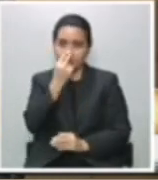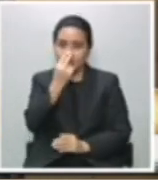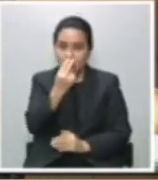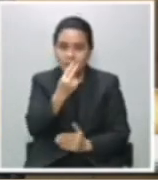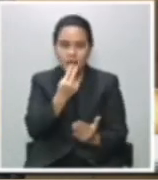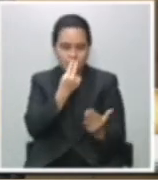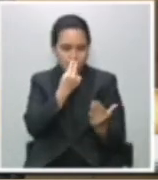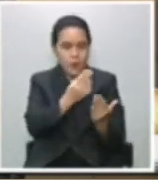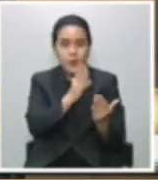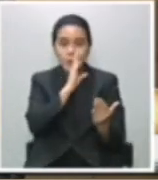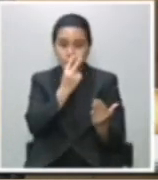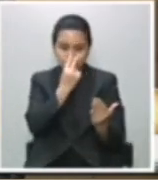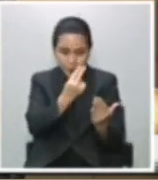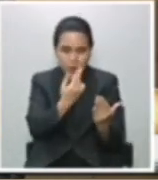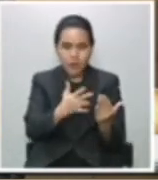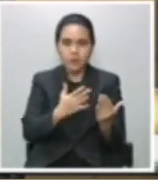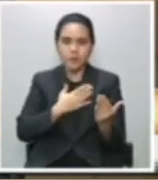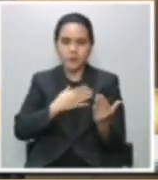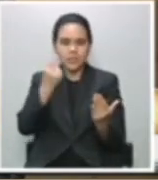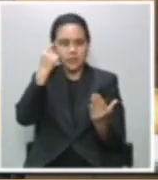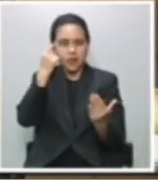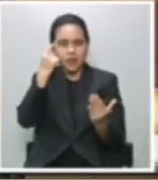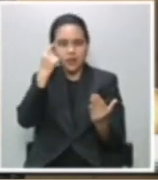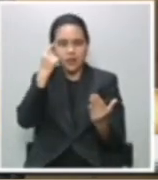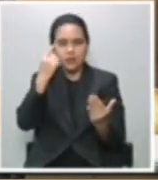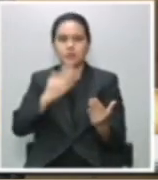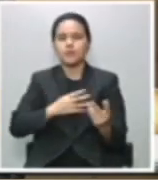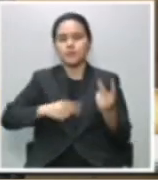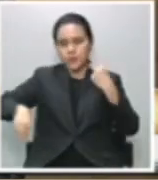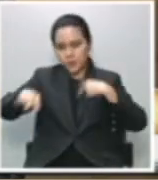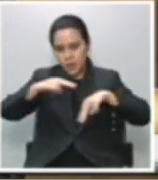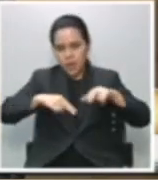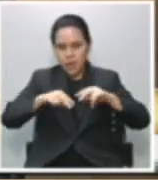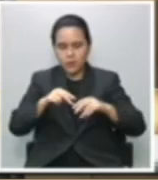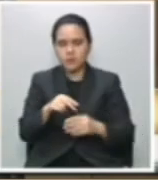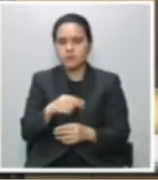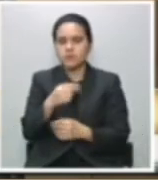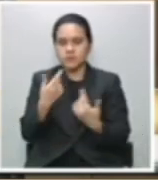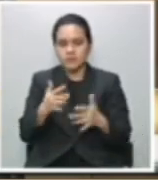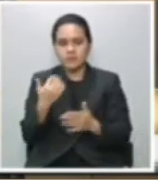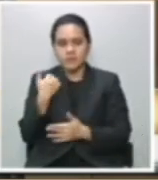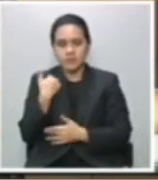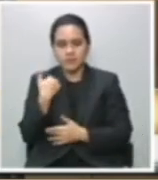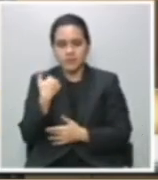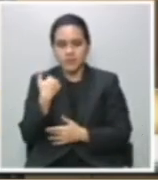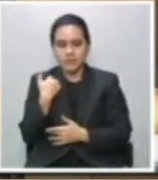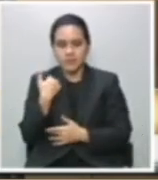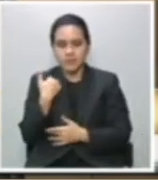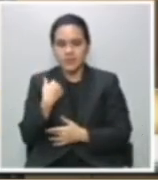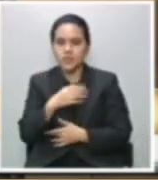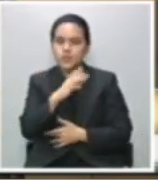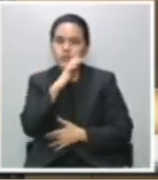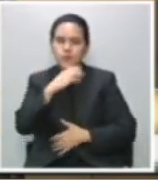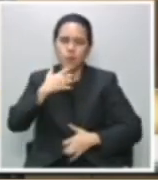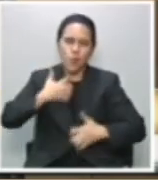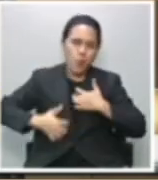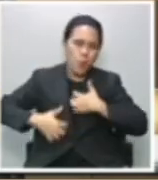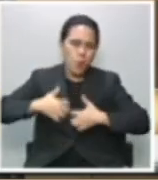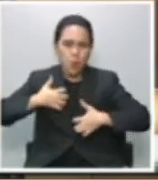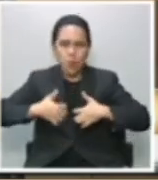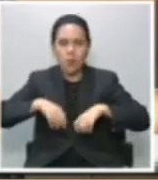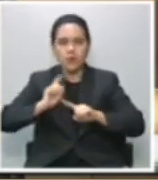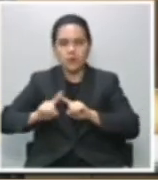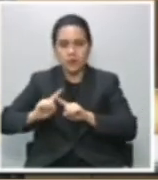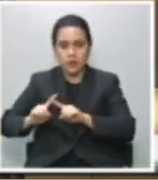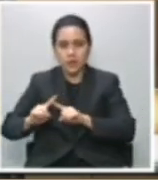ายใต้การกำกับของผมเนี่ยก็จะไปดูนะครับส่วนว่าถ้ามันเดือดร้อนมากแล้วก็คง